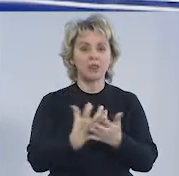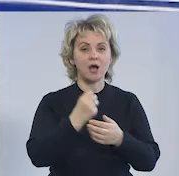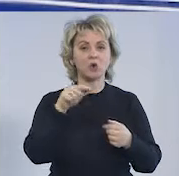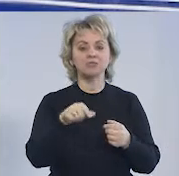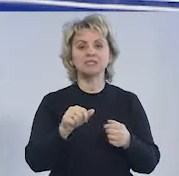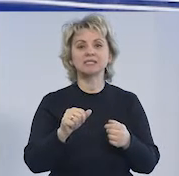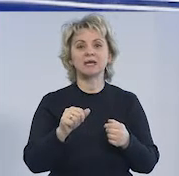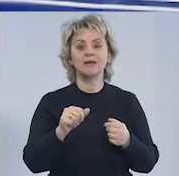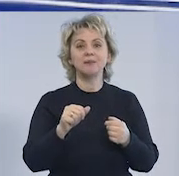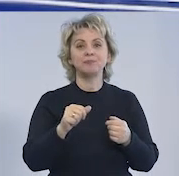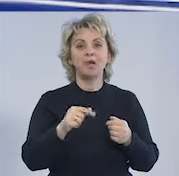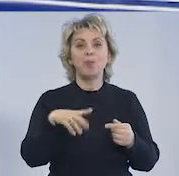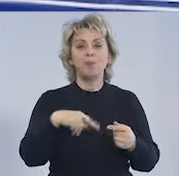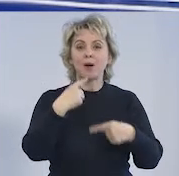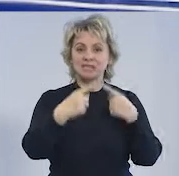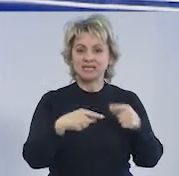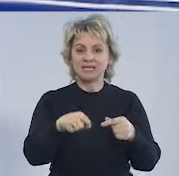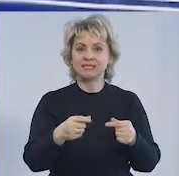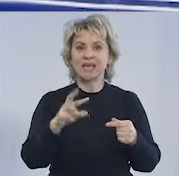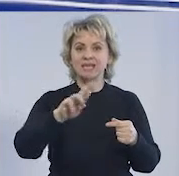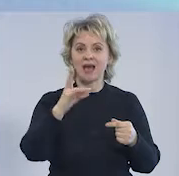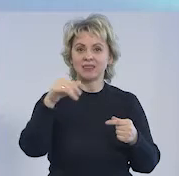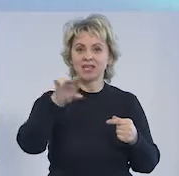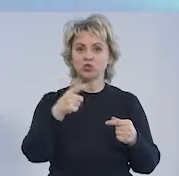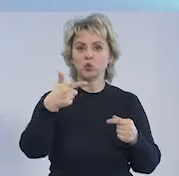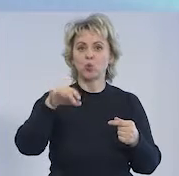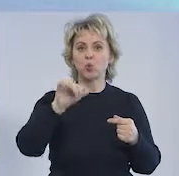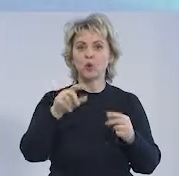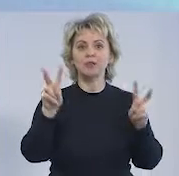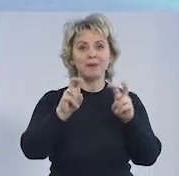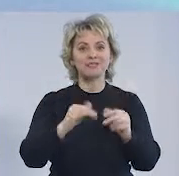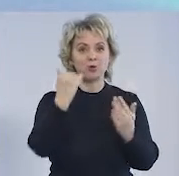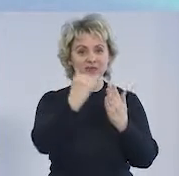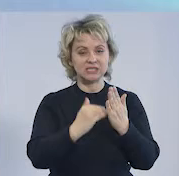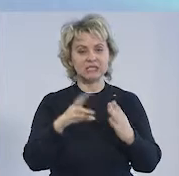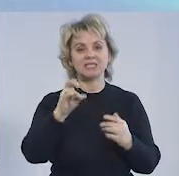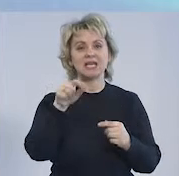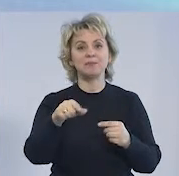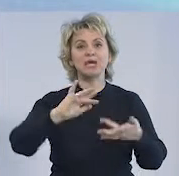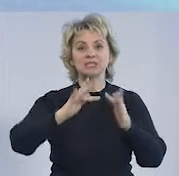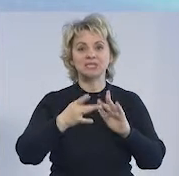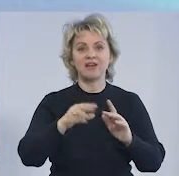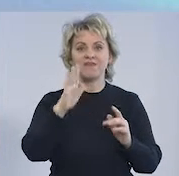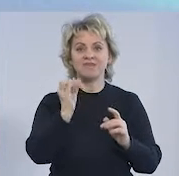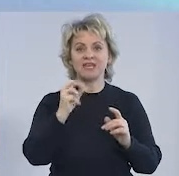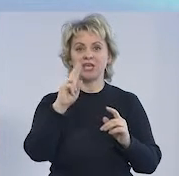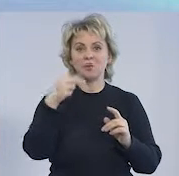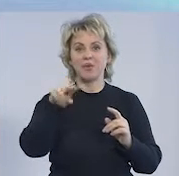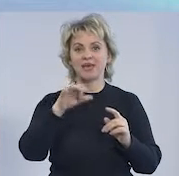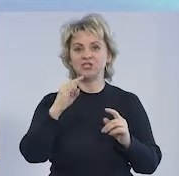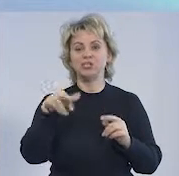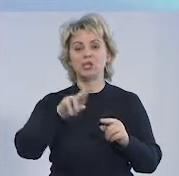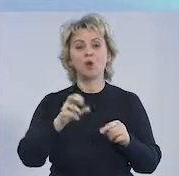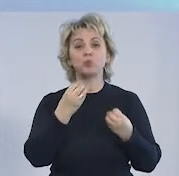находится посредством Яндекса или Гугла, поисковой системе на сайте Википедии. Просто